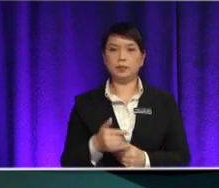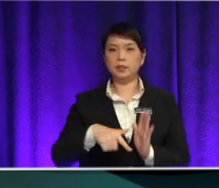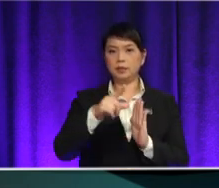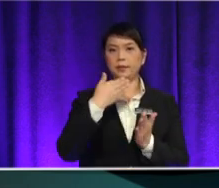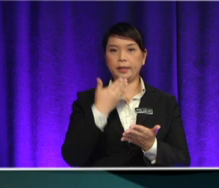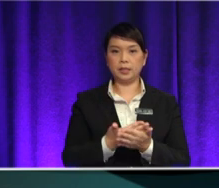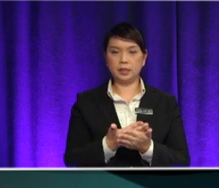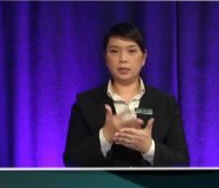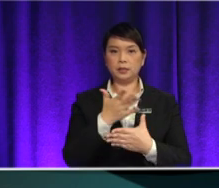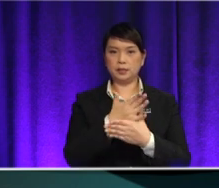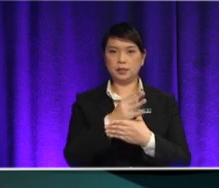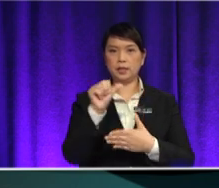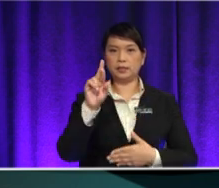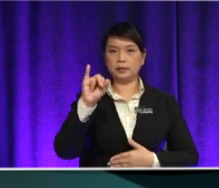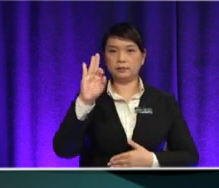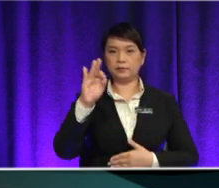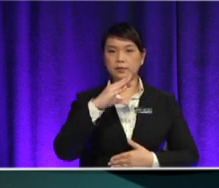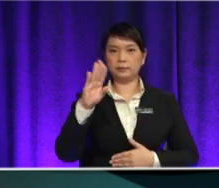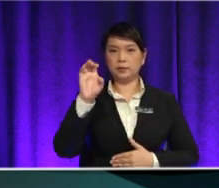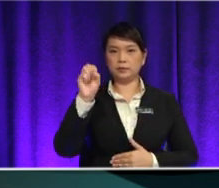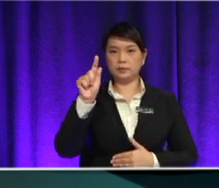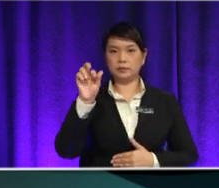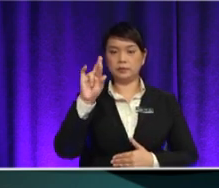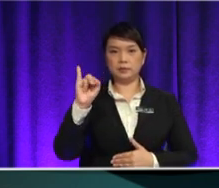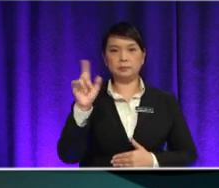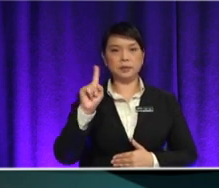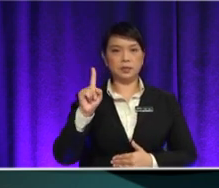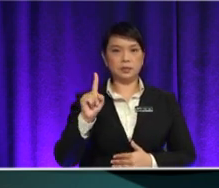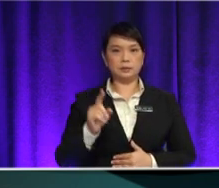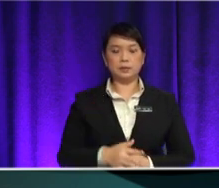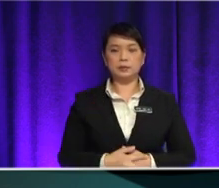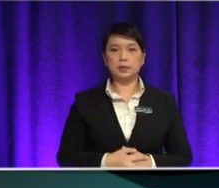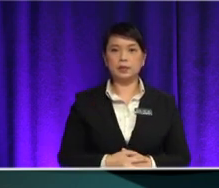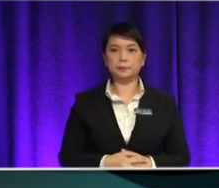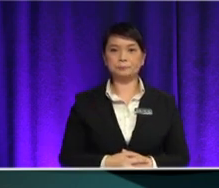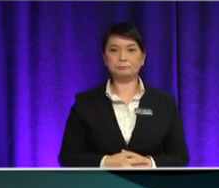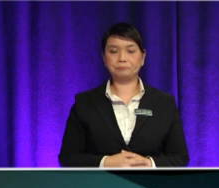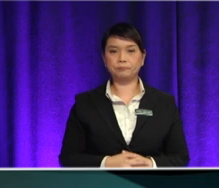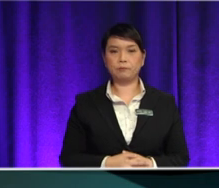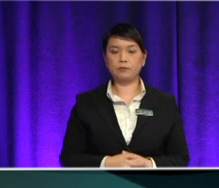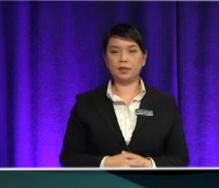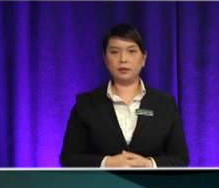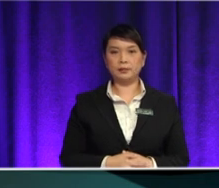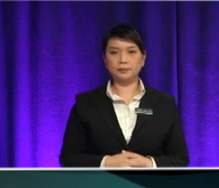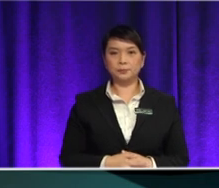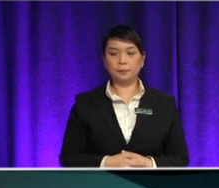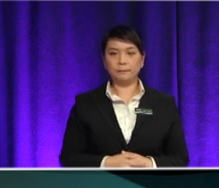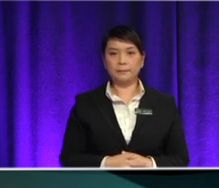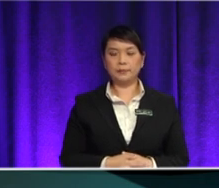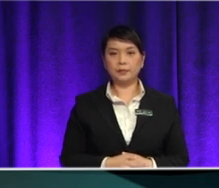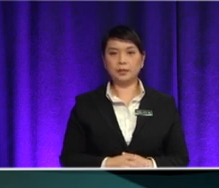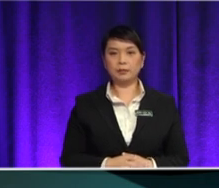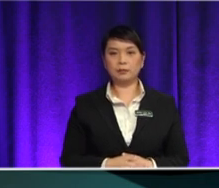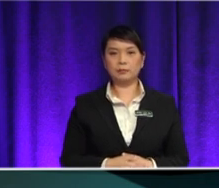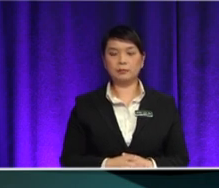baik? Antara Arif dan Bestari, agak-agak Nisa kumpulan mana? Saya rasa yang dapat markah lebih banyak.